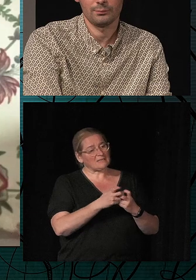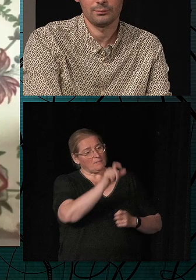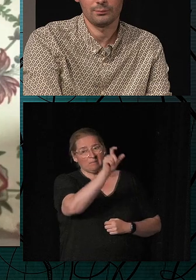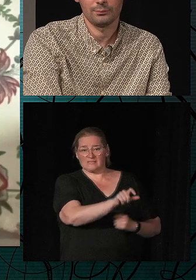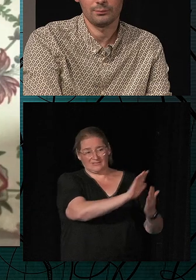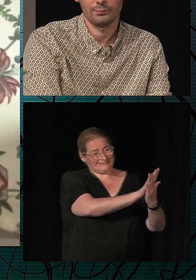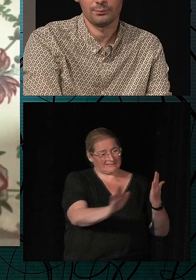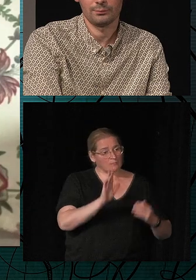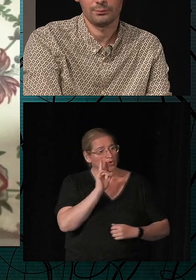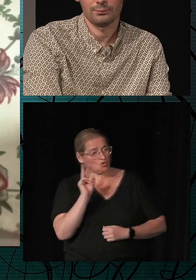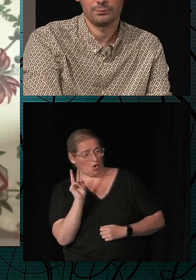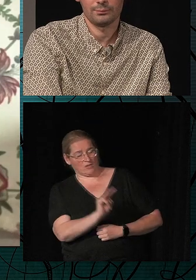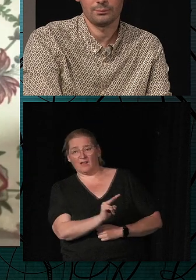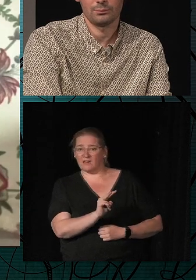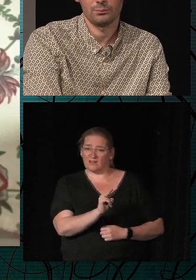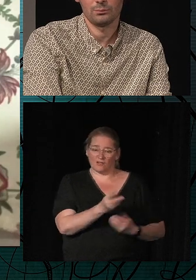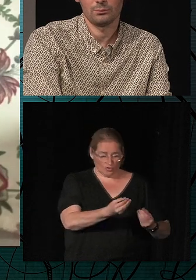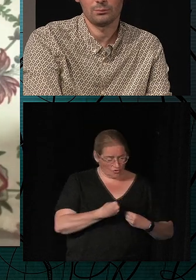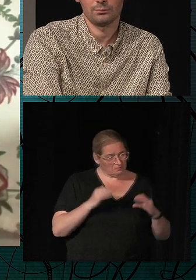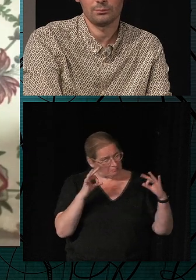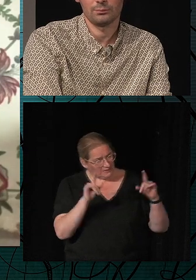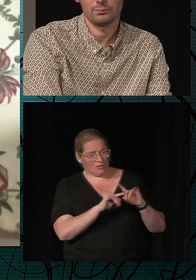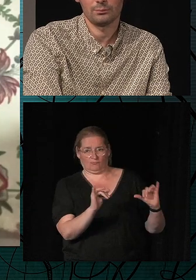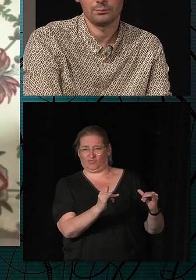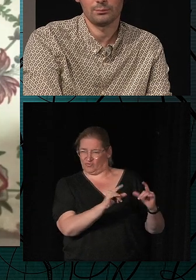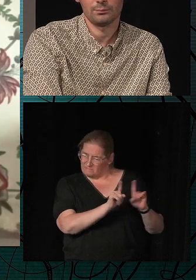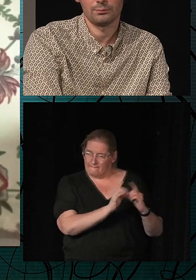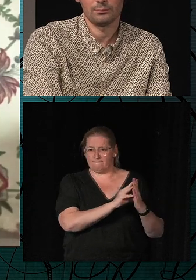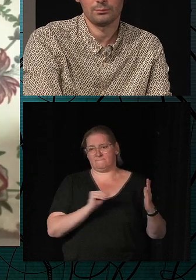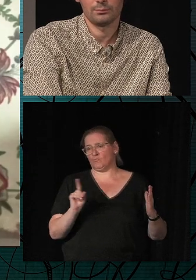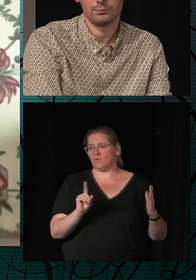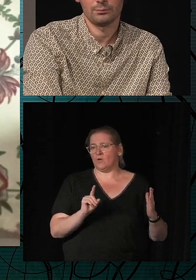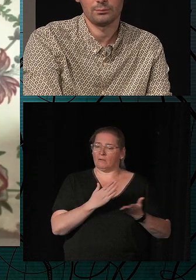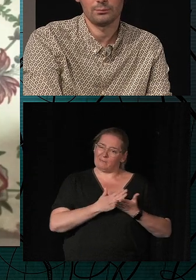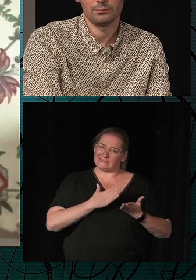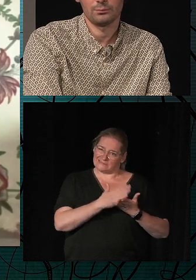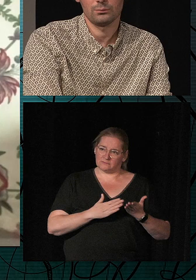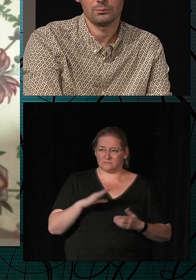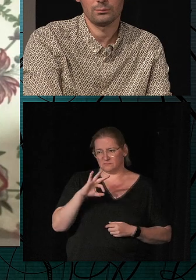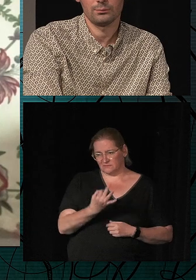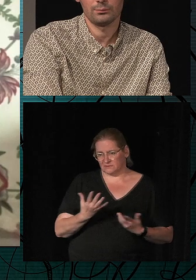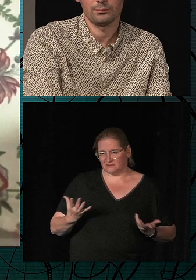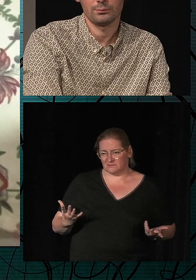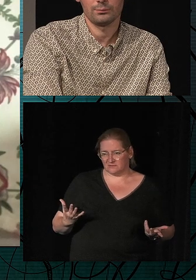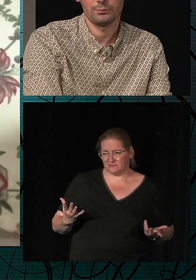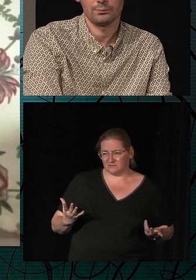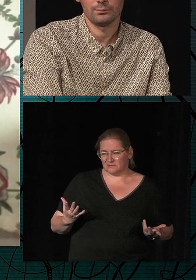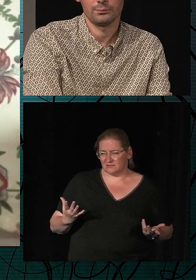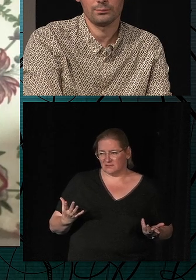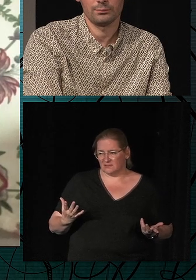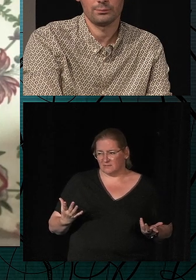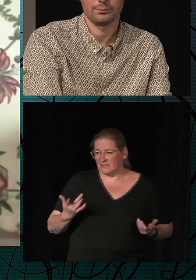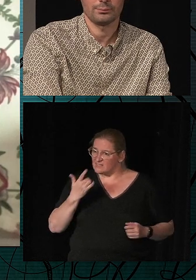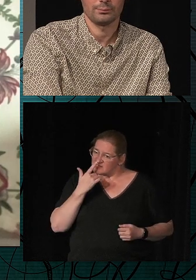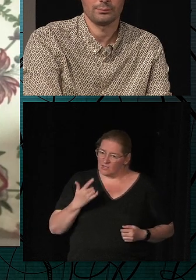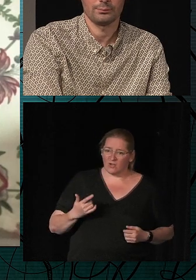streamer mais je sais pas il me semble quand même qu'il est quelque chose de l'ordre de